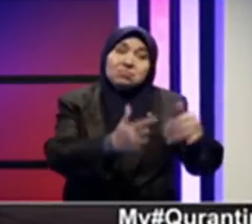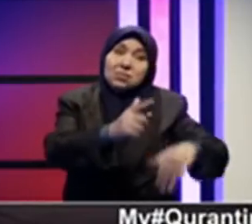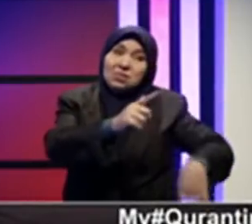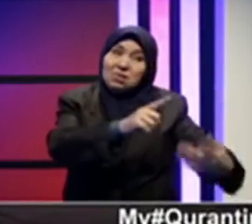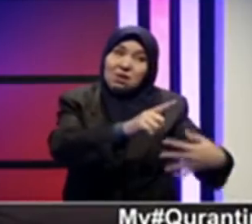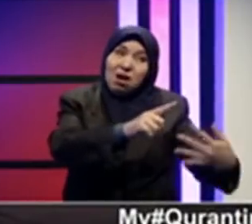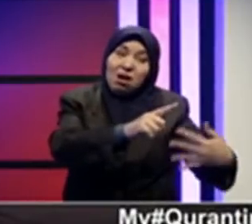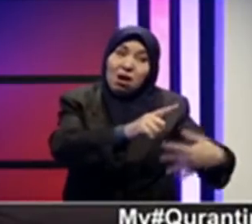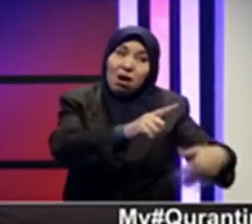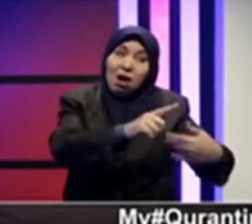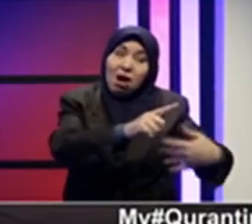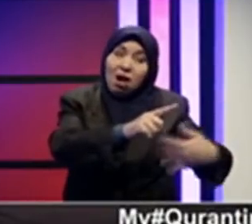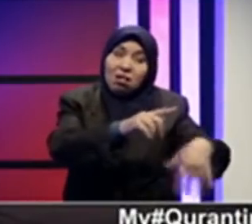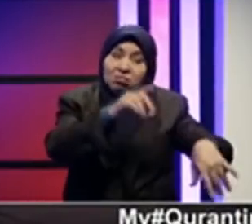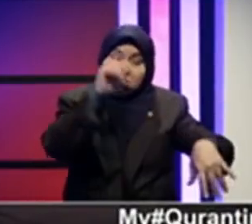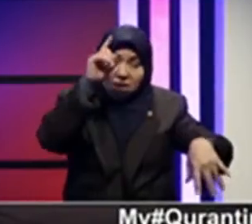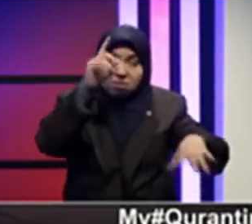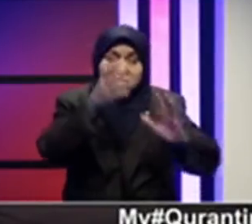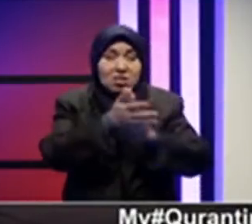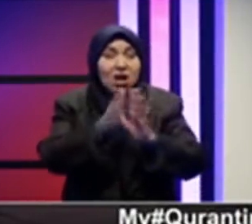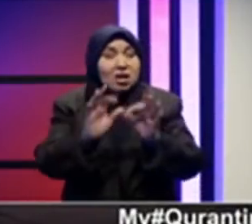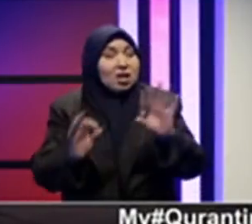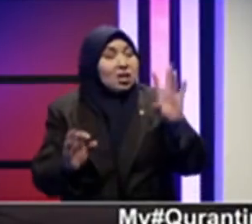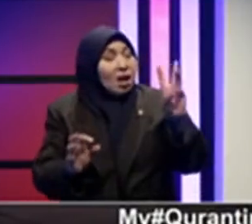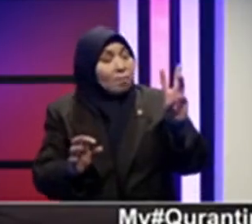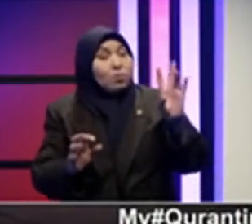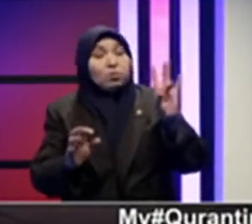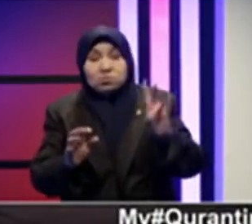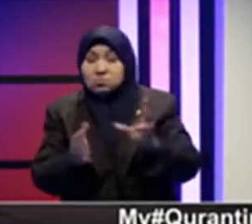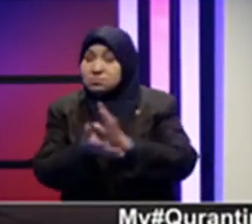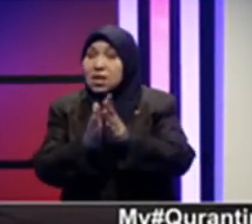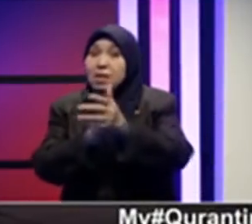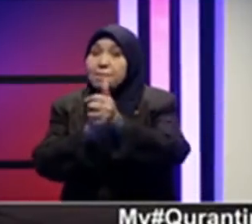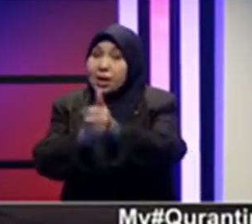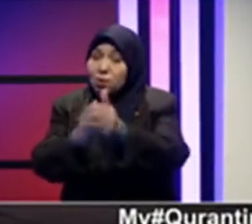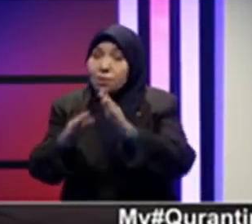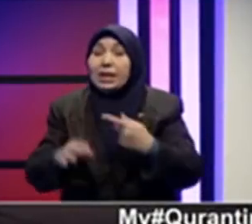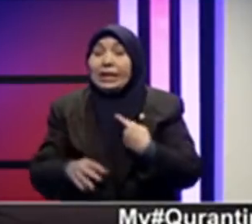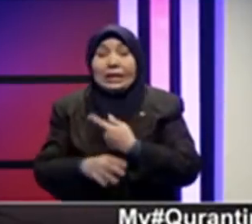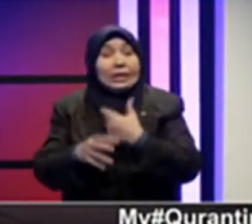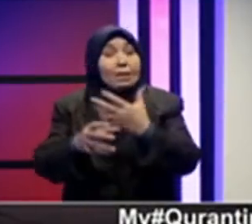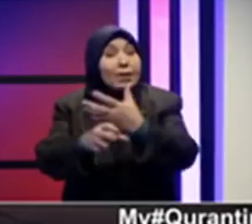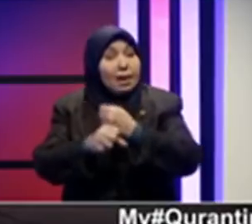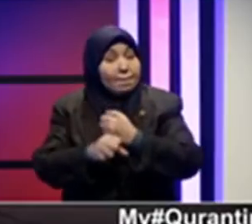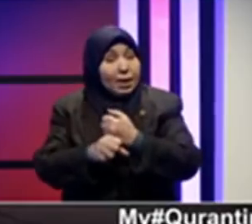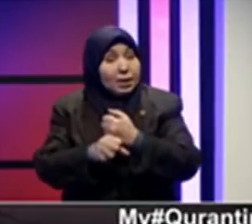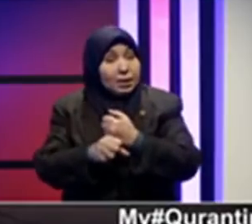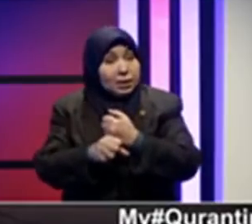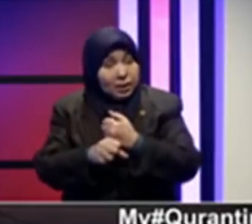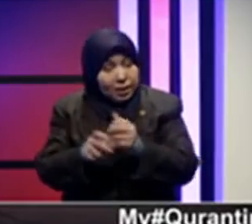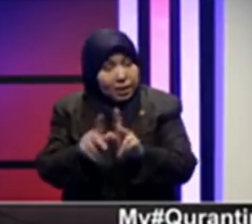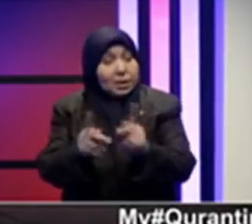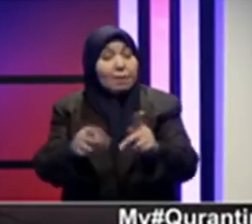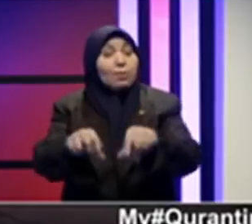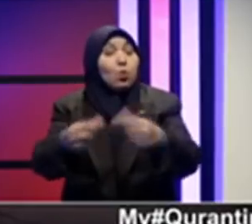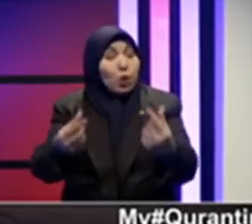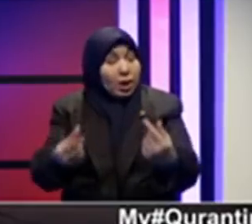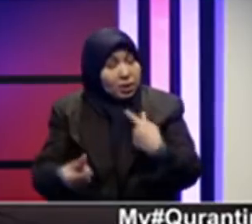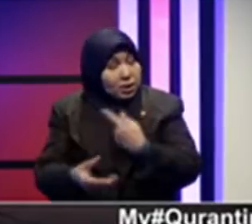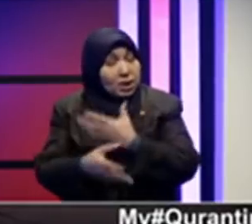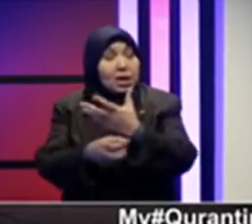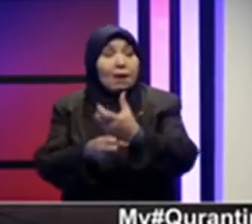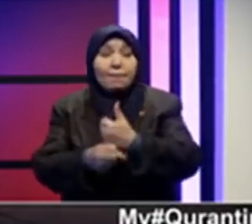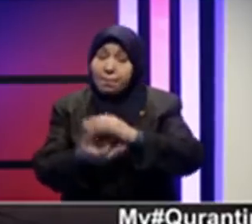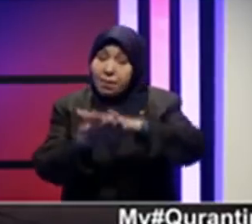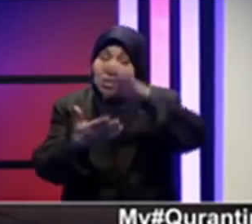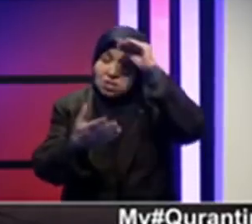ayat yang ke-67 sebagai panduan kepada kita. Kalau kita mendapat kitab takwa, Ustaz, ya, kitab Al-Quran ini, kita dapat pelajaran